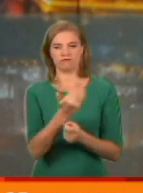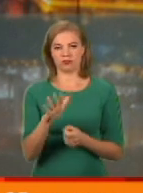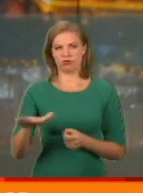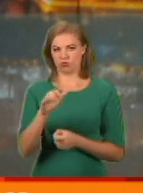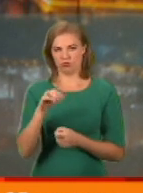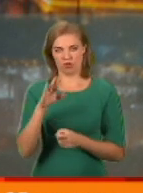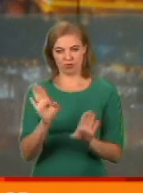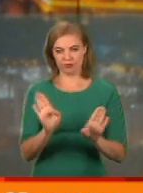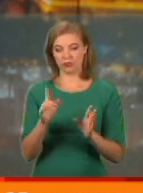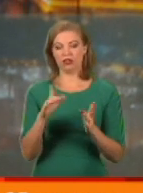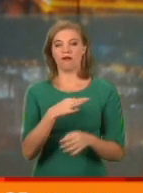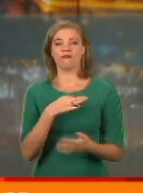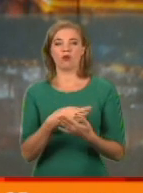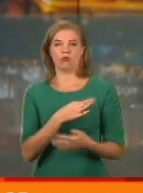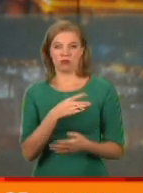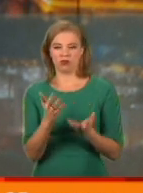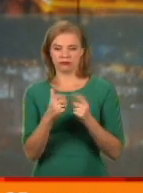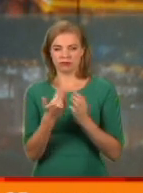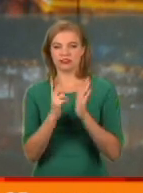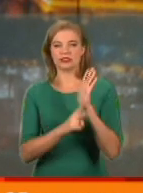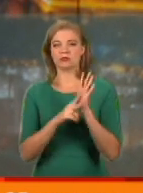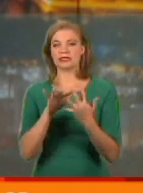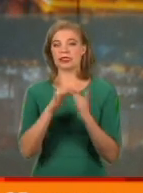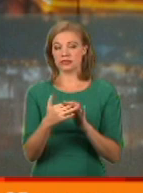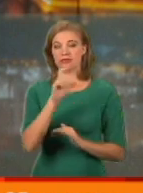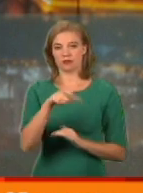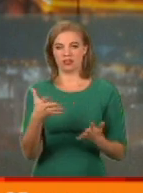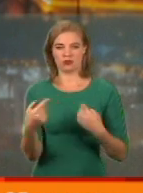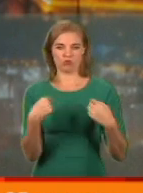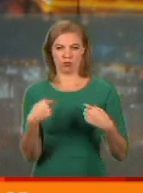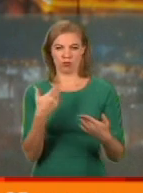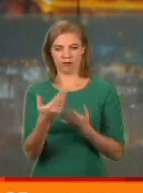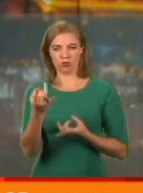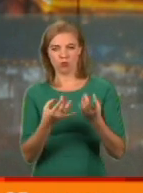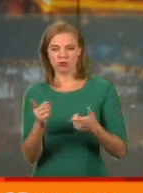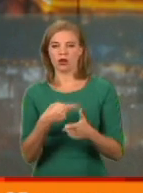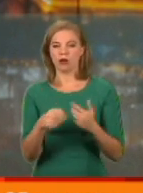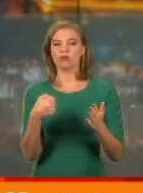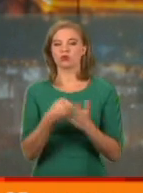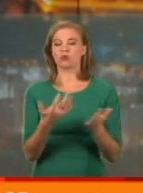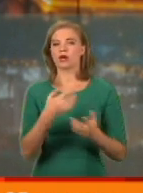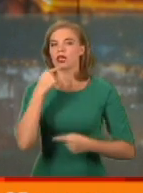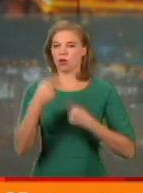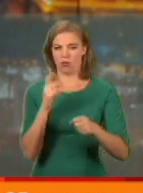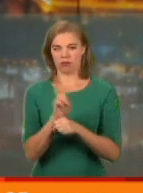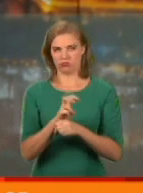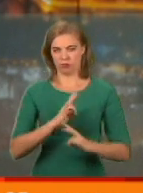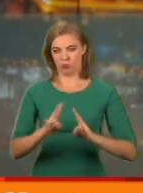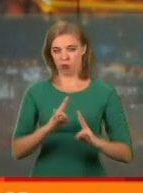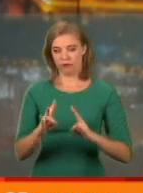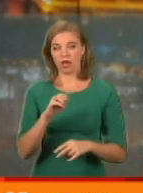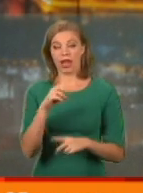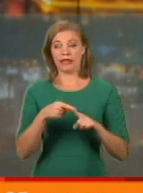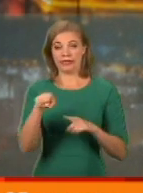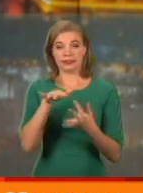АТО. Волонтери нарахували понад 7 десятків сіл, жителі яких потерпають від обстрілів або до яких регулярно заходять бойовики.